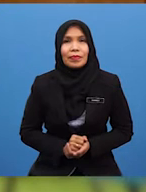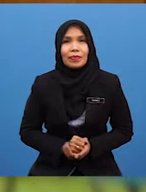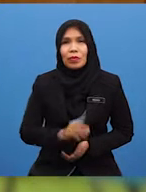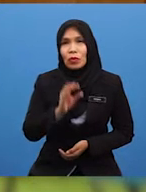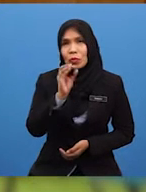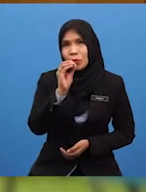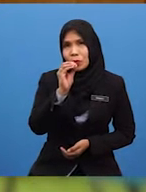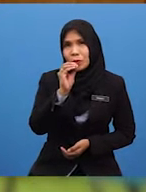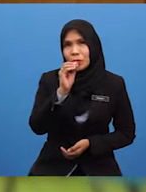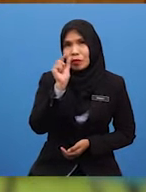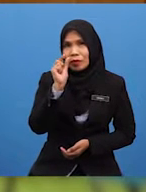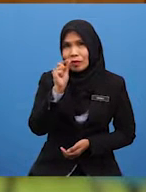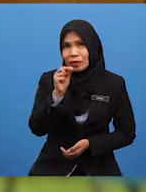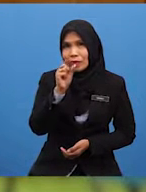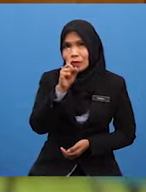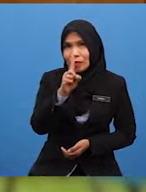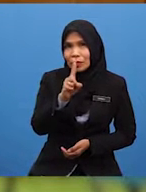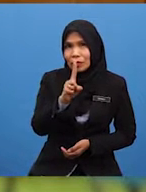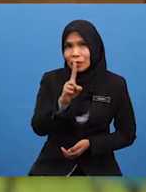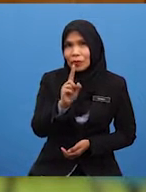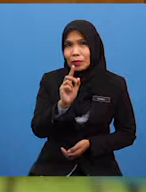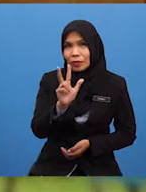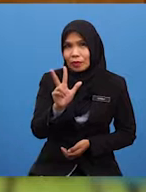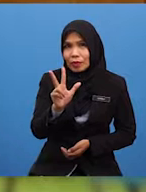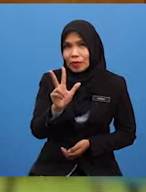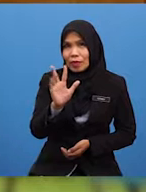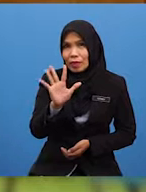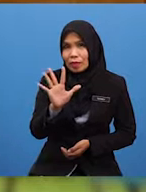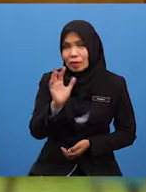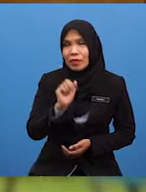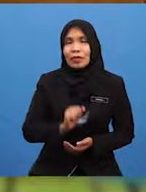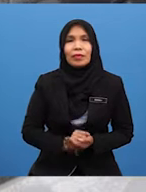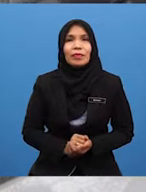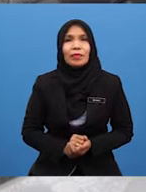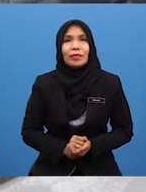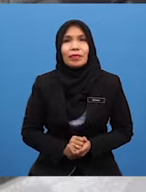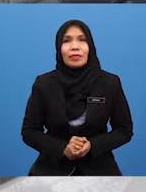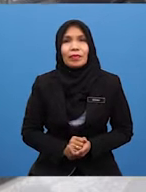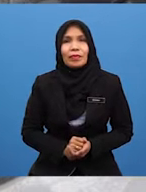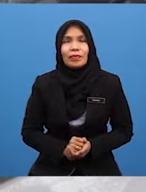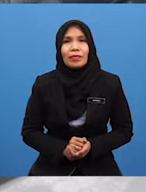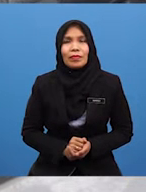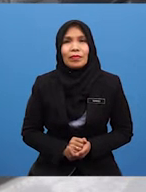O titik 1, 3, 5.